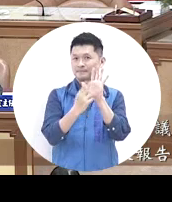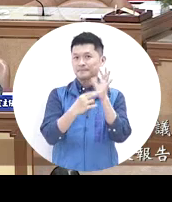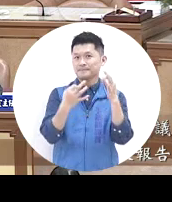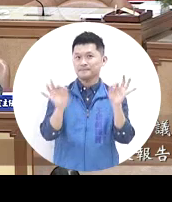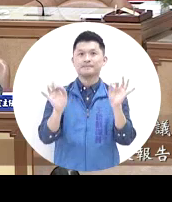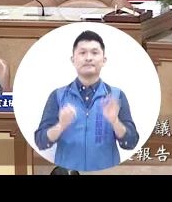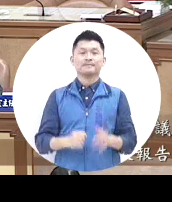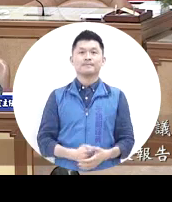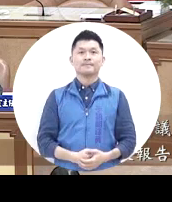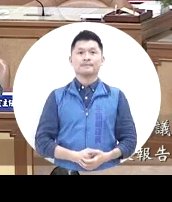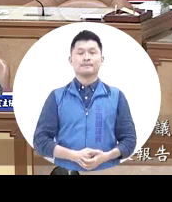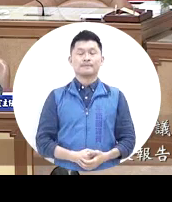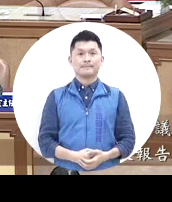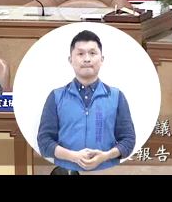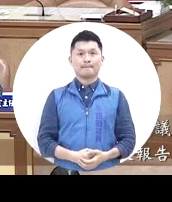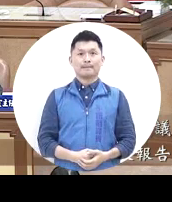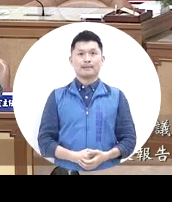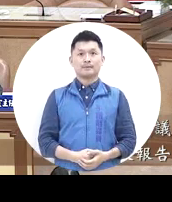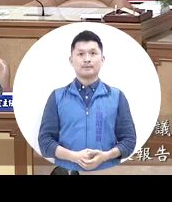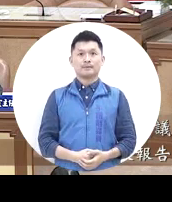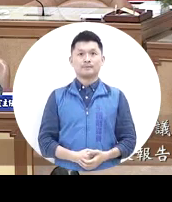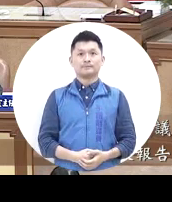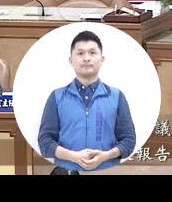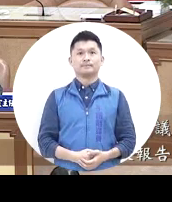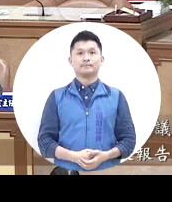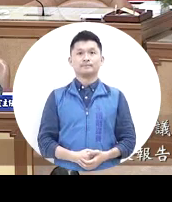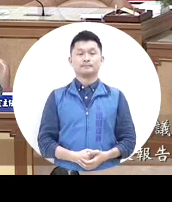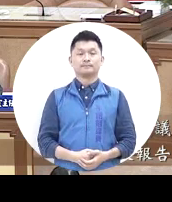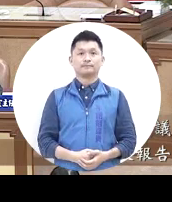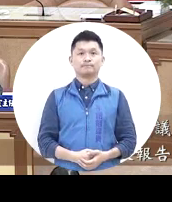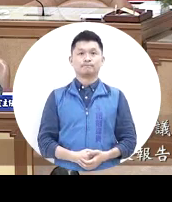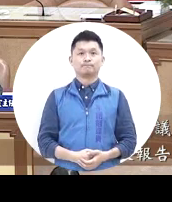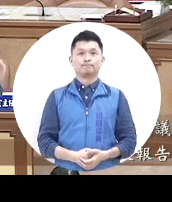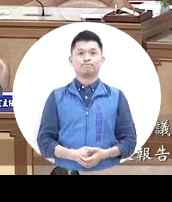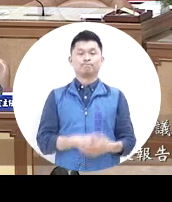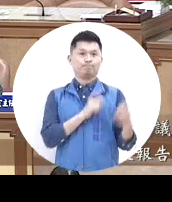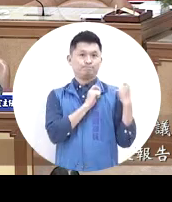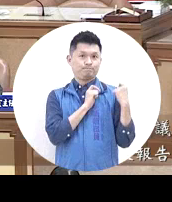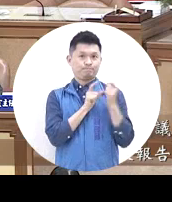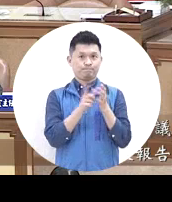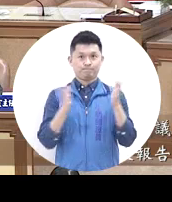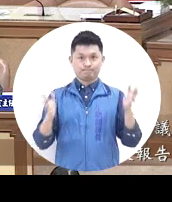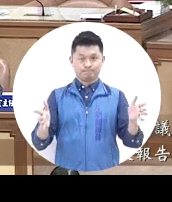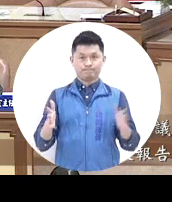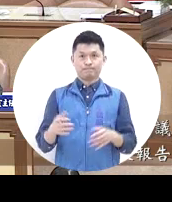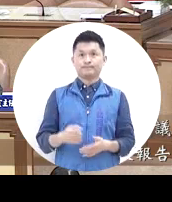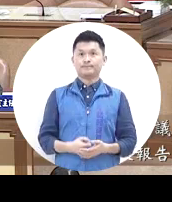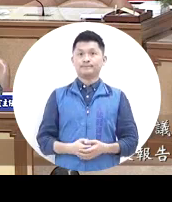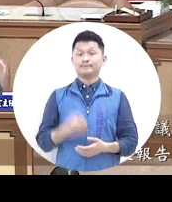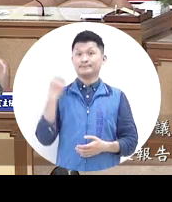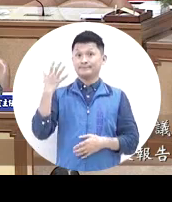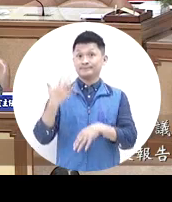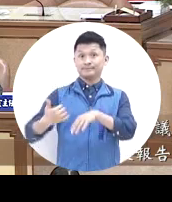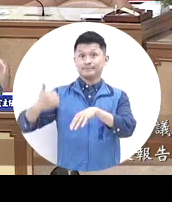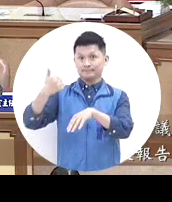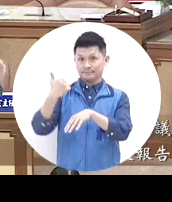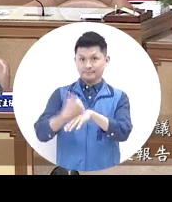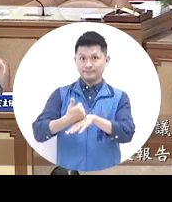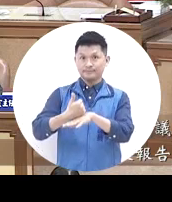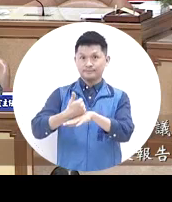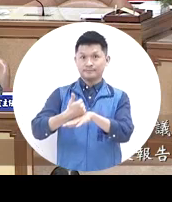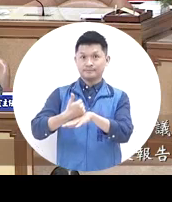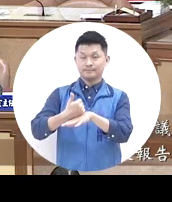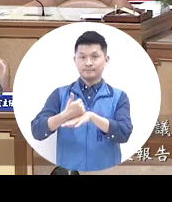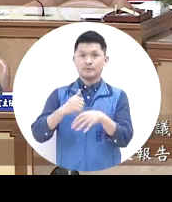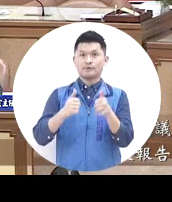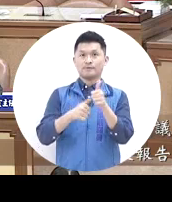绍。那在这段时间里面，我们新任的副